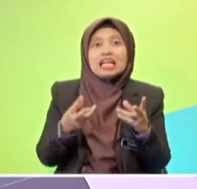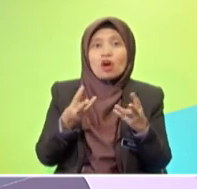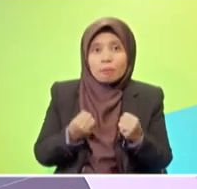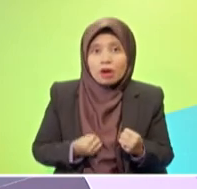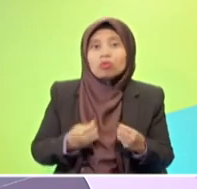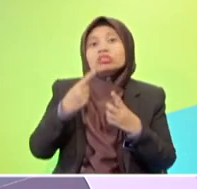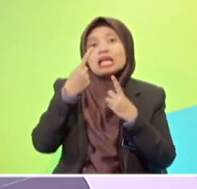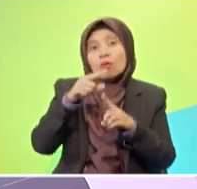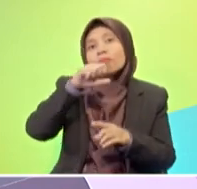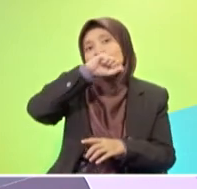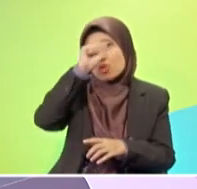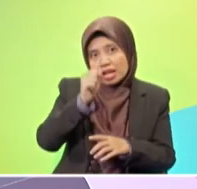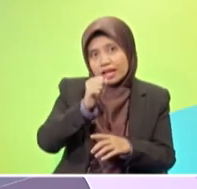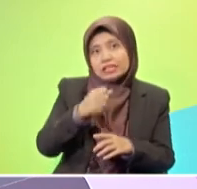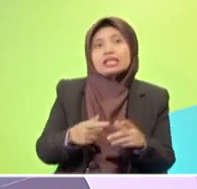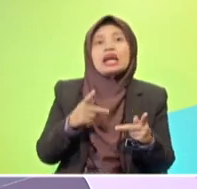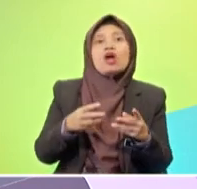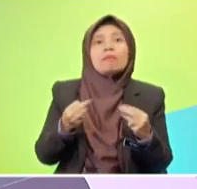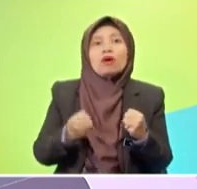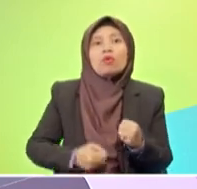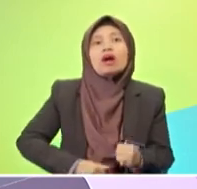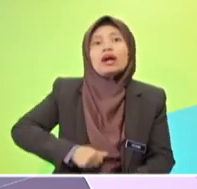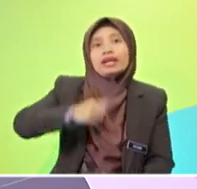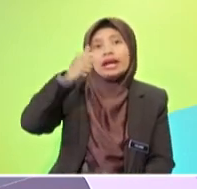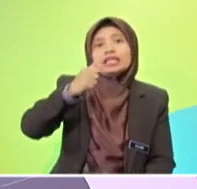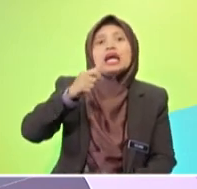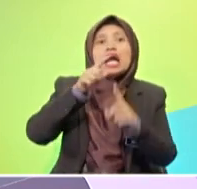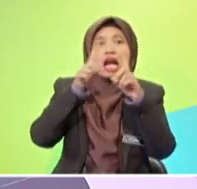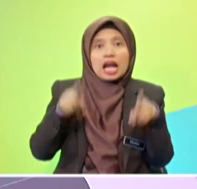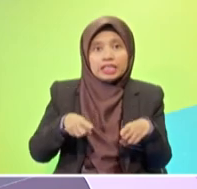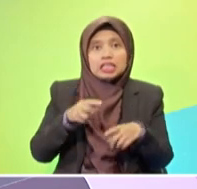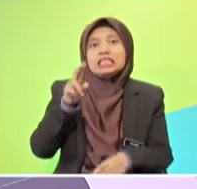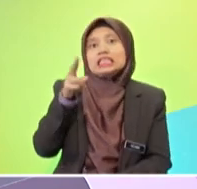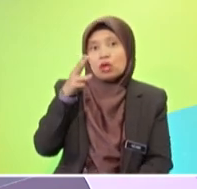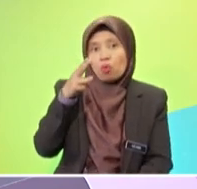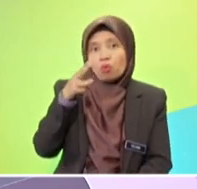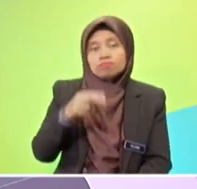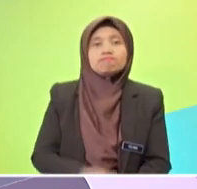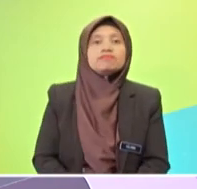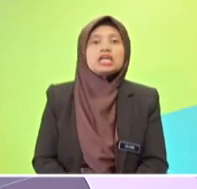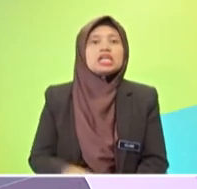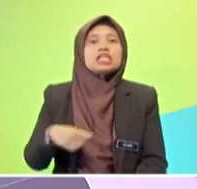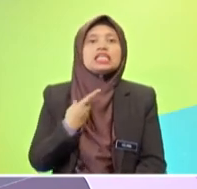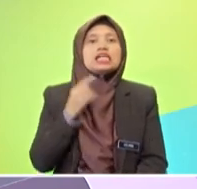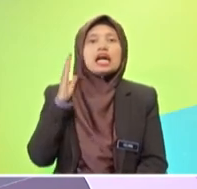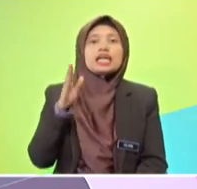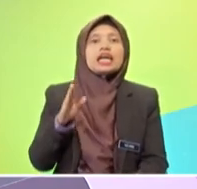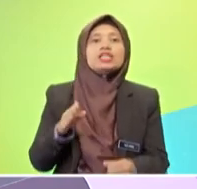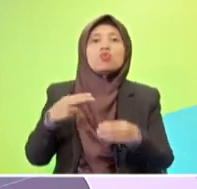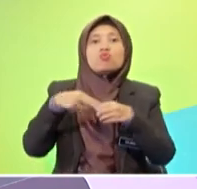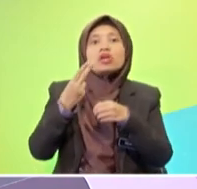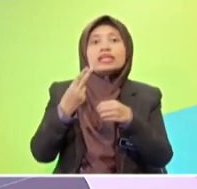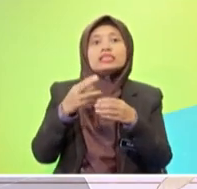warna hijau Oke baik kita akan mengulas maklumat pada buku teks buku surat